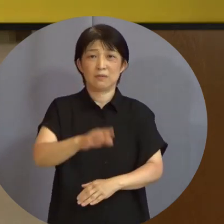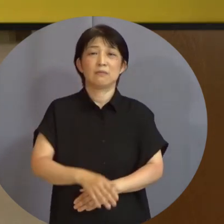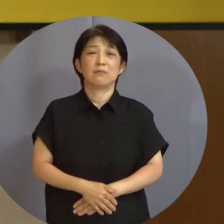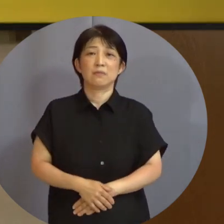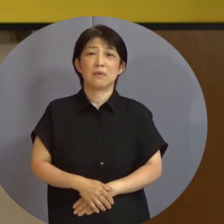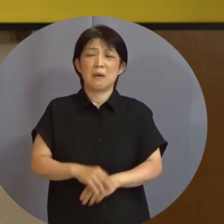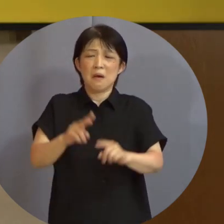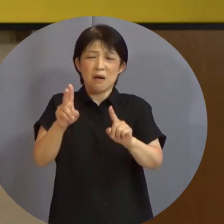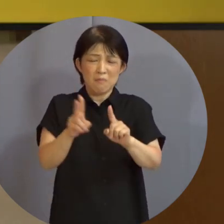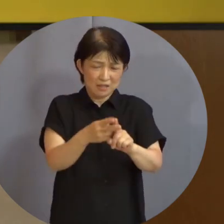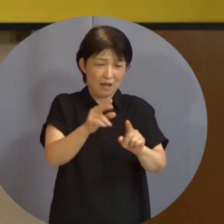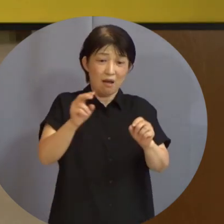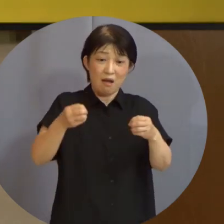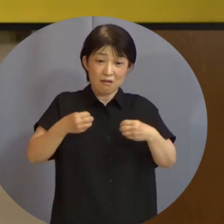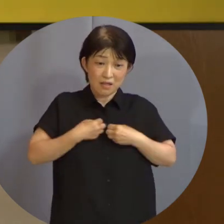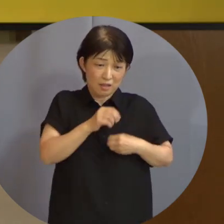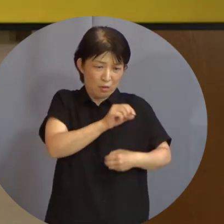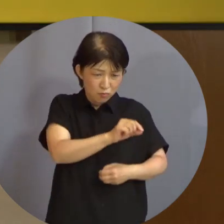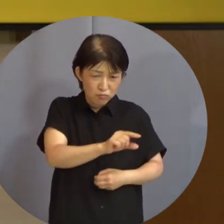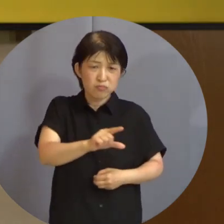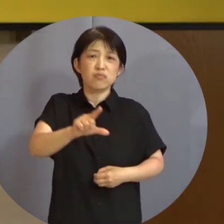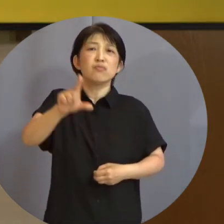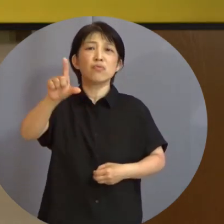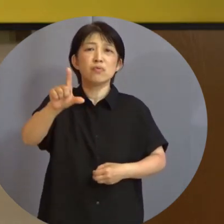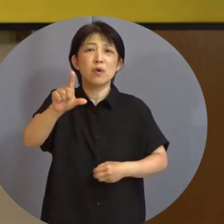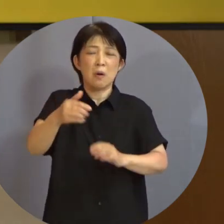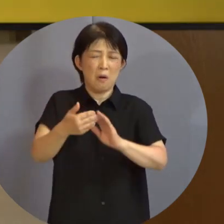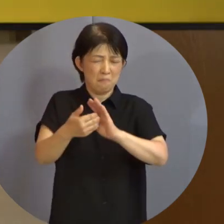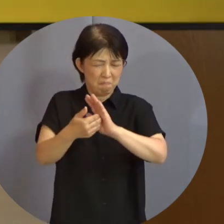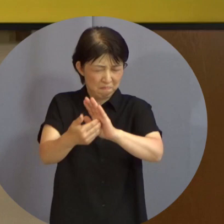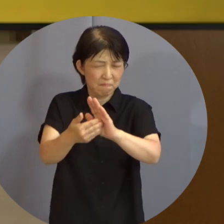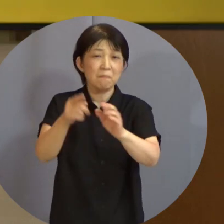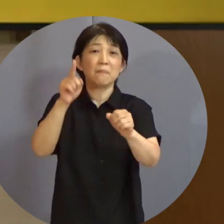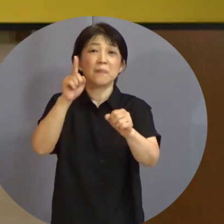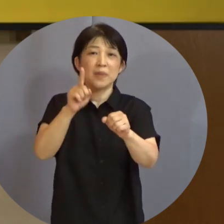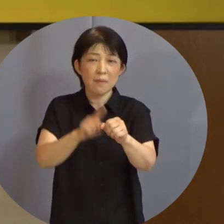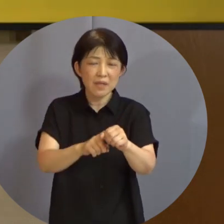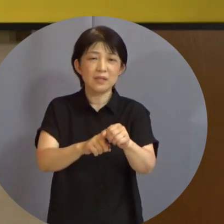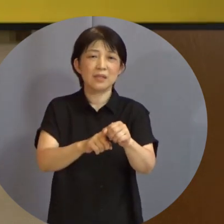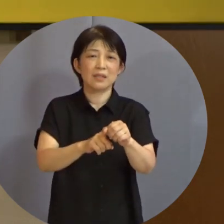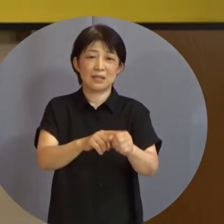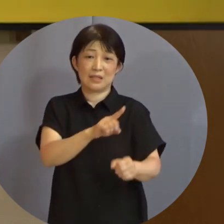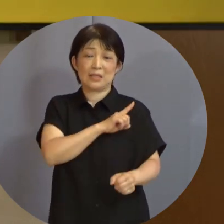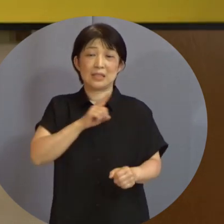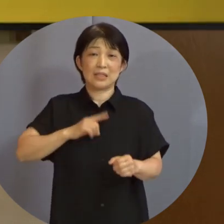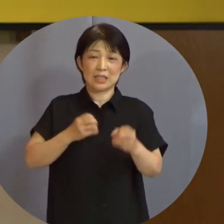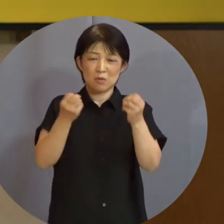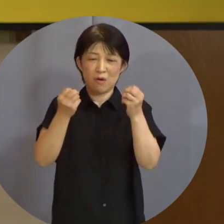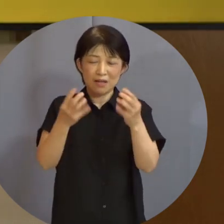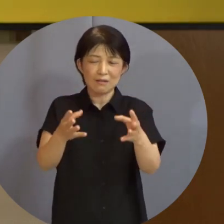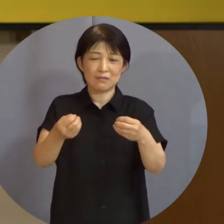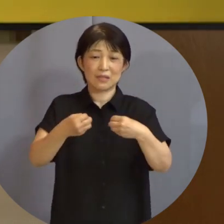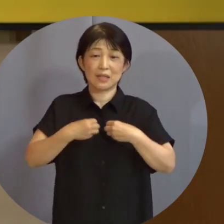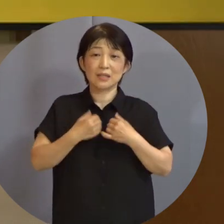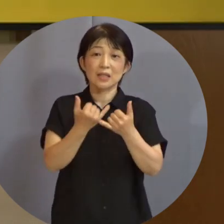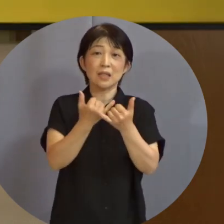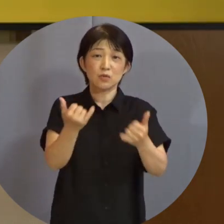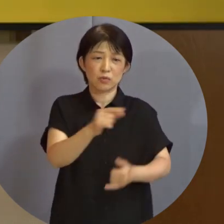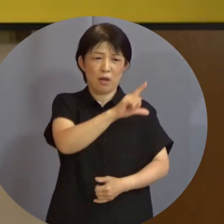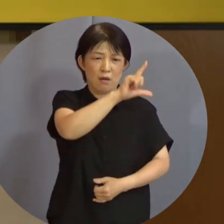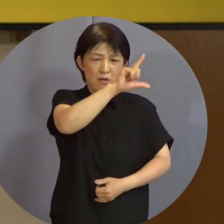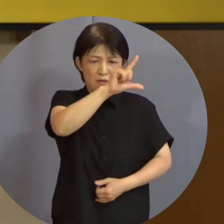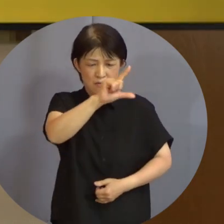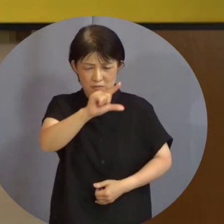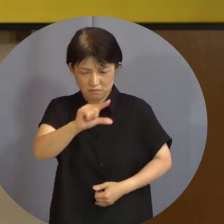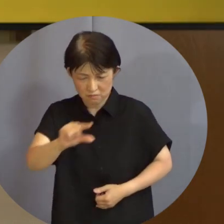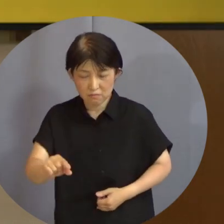ドを起こさないというためには、もっともっと1日の発症者数が減っていかないと。で